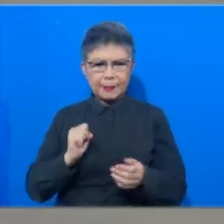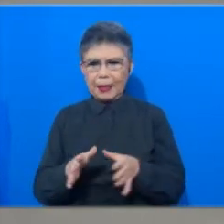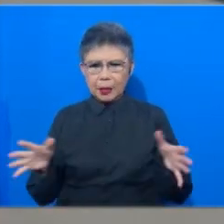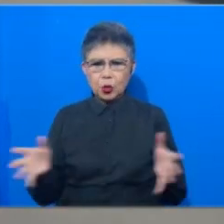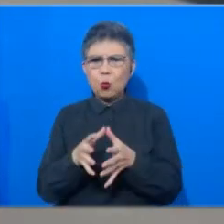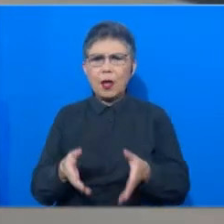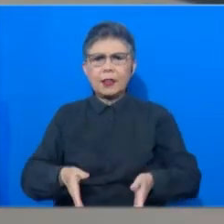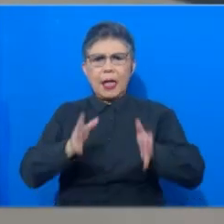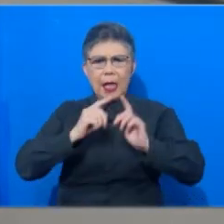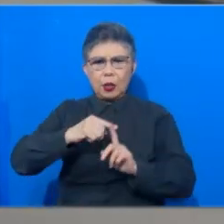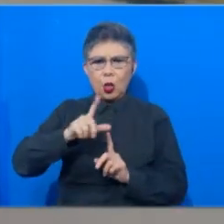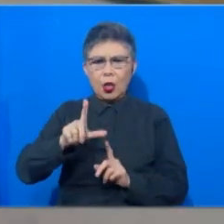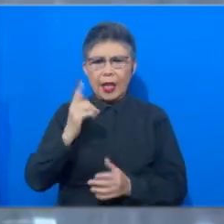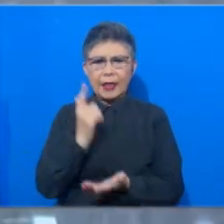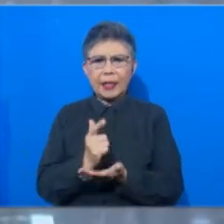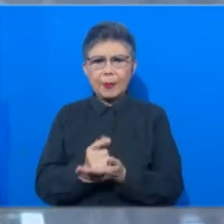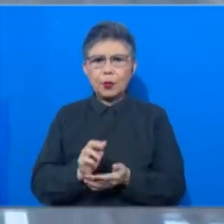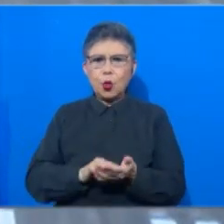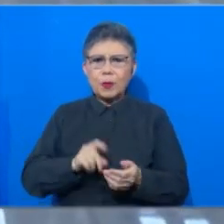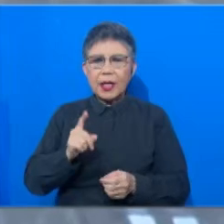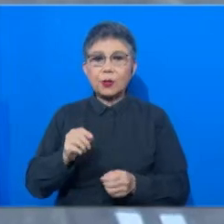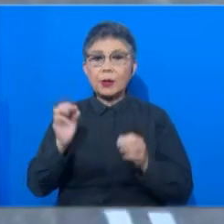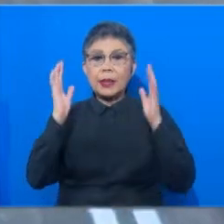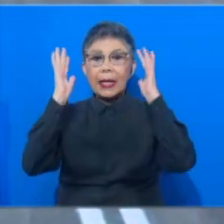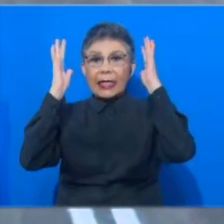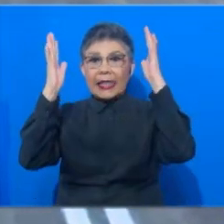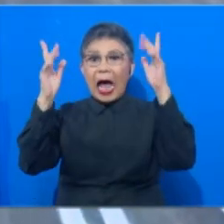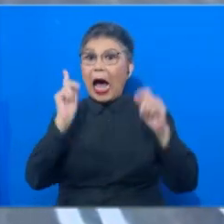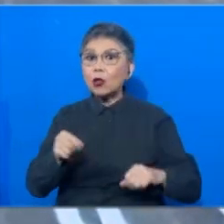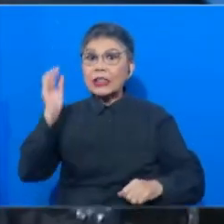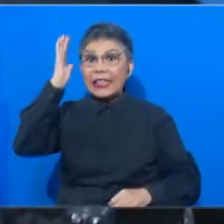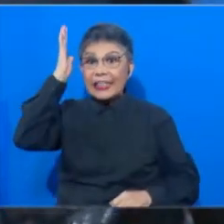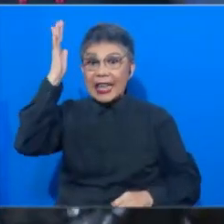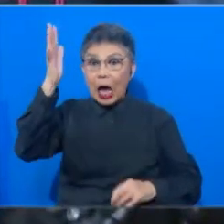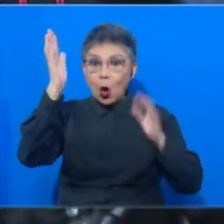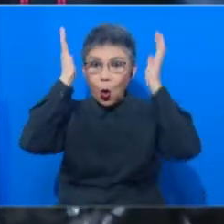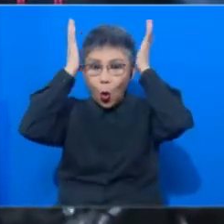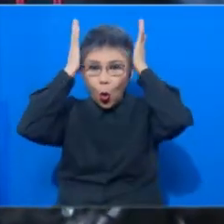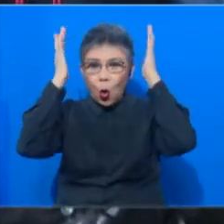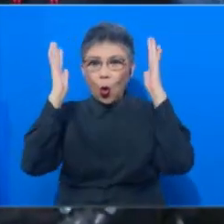merampungkan pembangunan jalan tol dan tetap mengutamakan penghijauan di sekitar jalan tol.